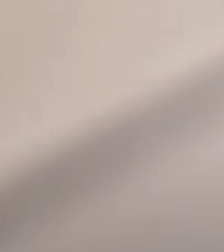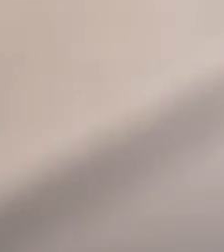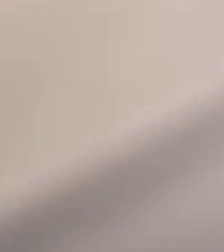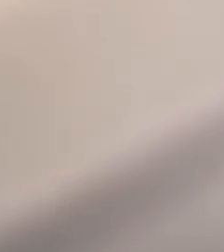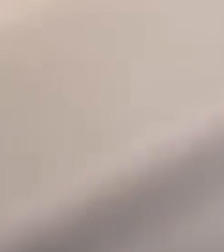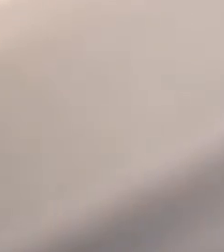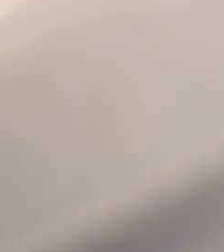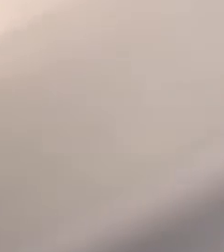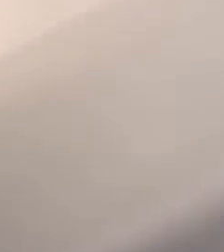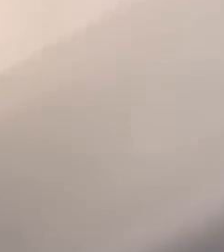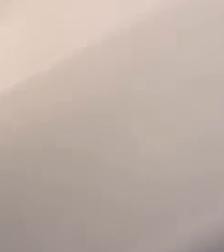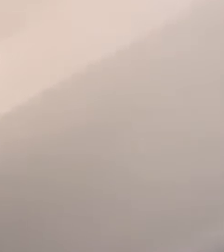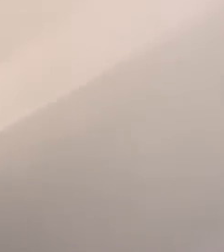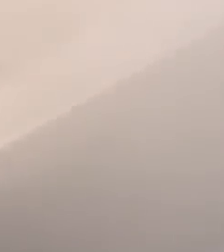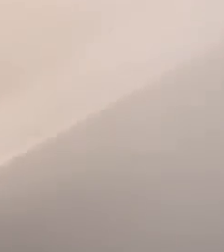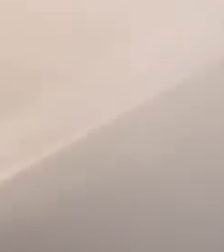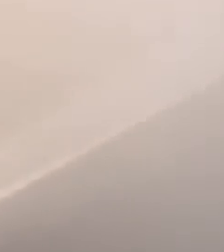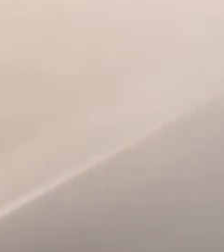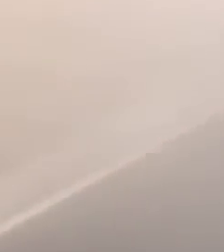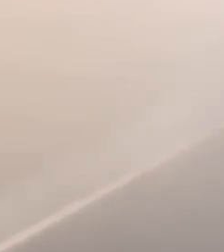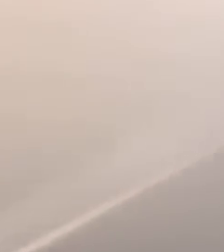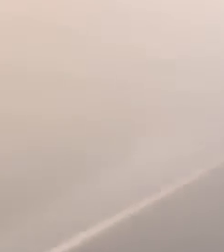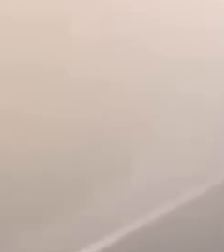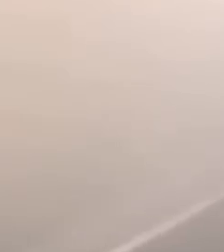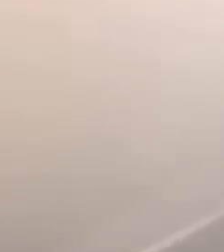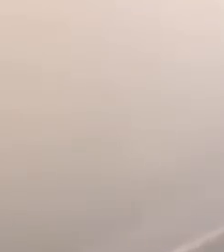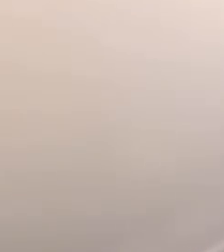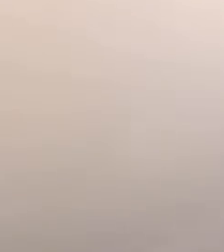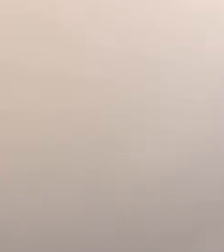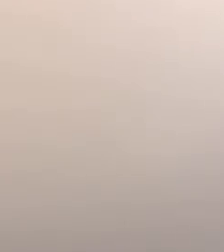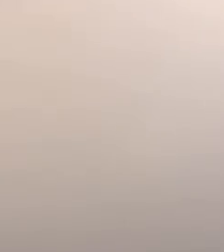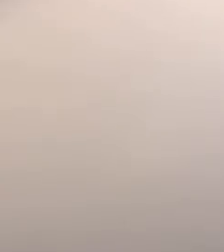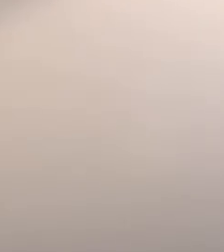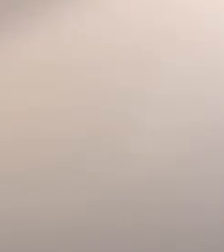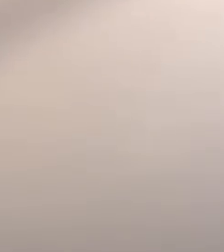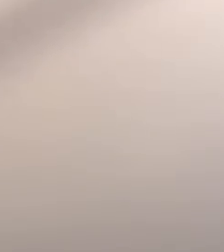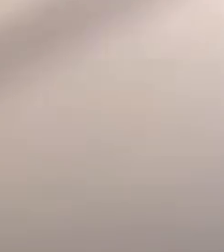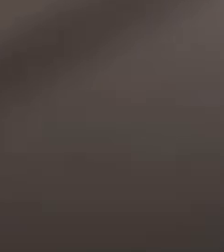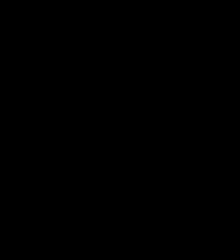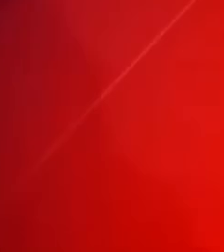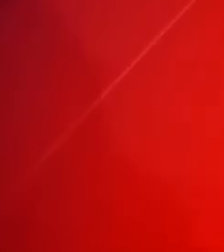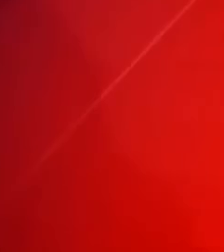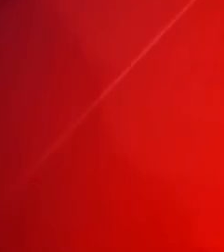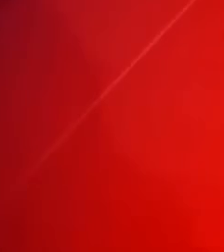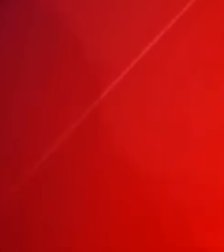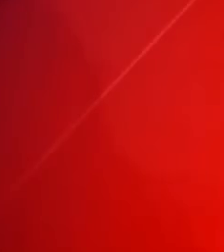TV at sa www.gmanews.tv.